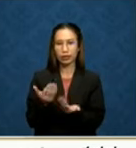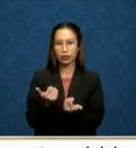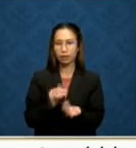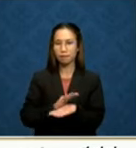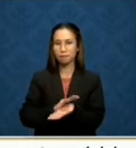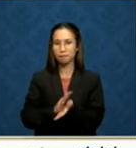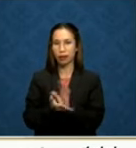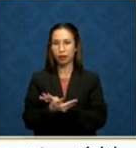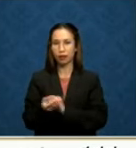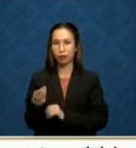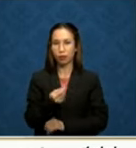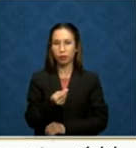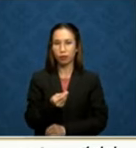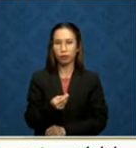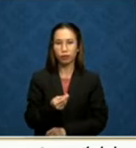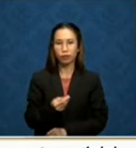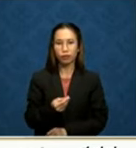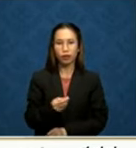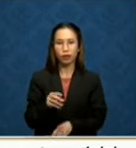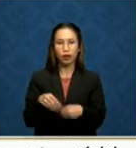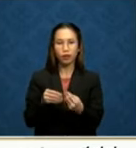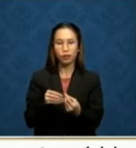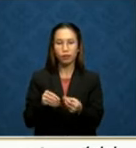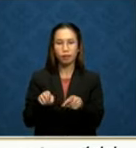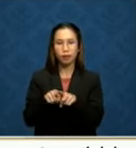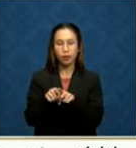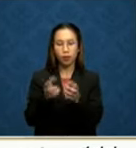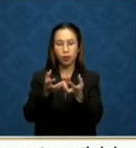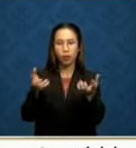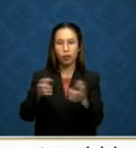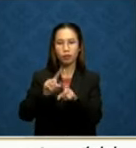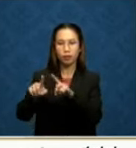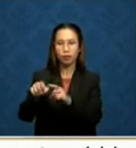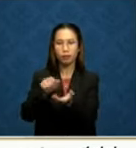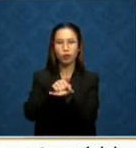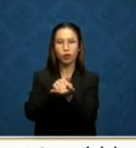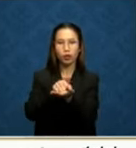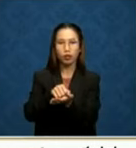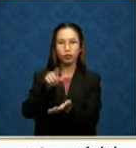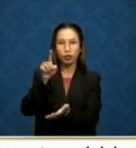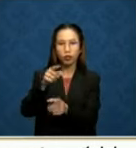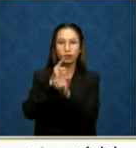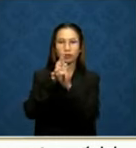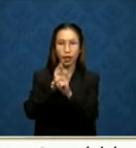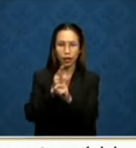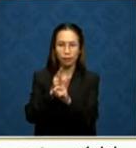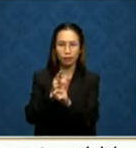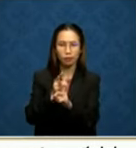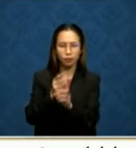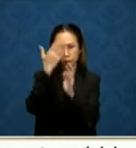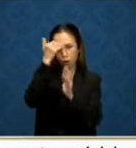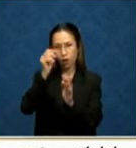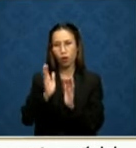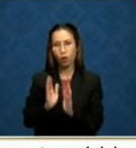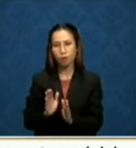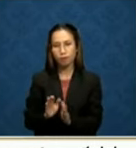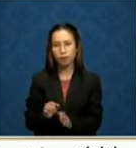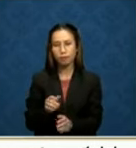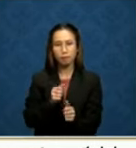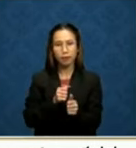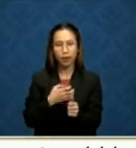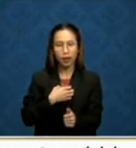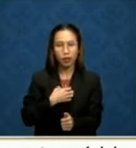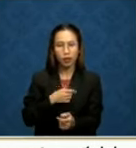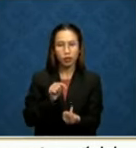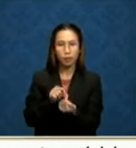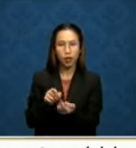แปงไปอย่างรวดเร็วส่งผลต่ความซบซ้อนของสินค้าและบริการที่ตองตามให้ทันความตองการของผู้บริโภคไม่ว่าจะ